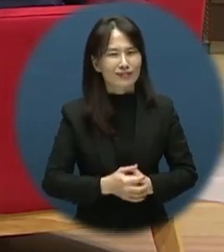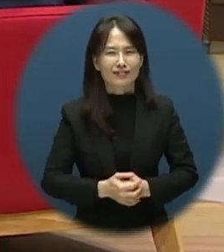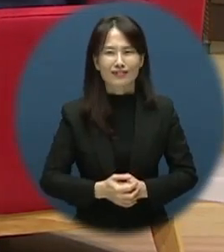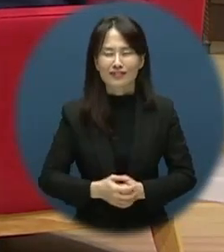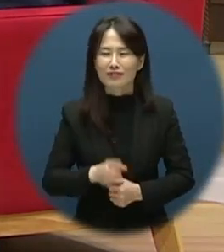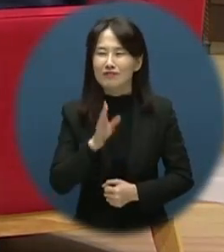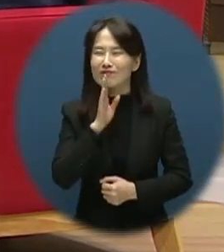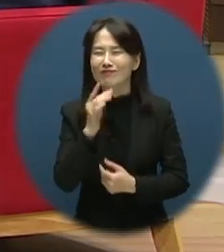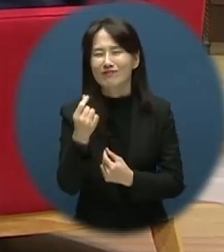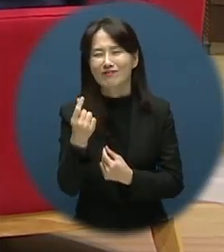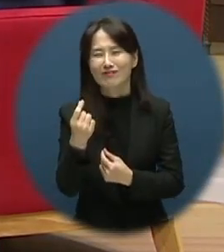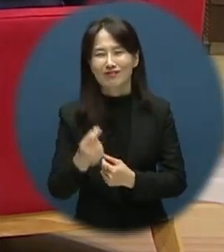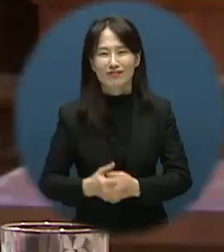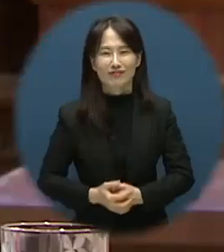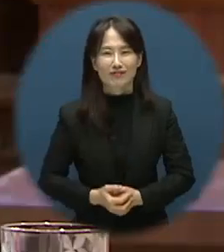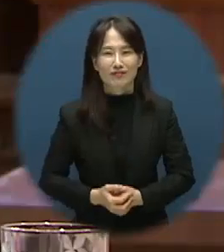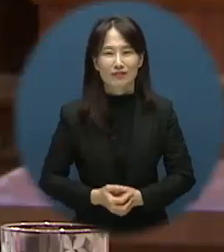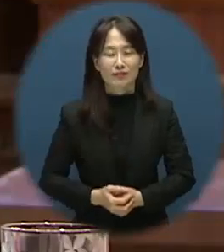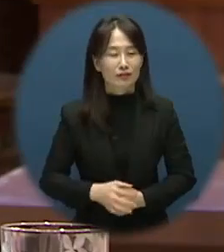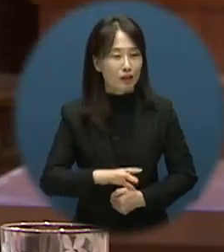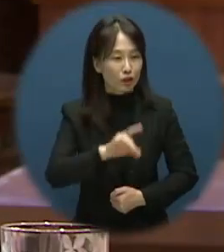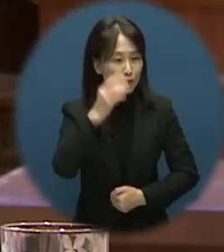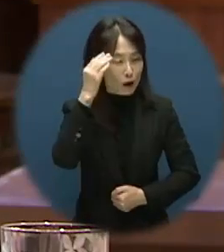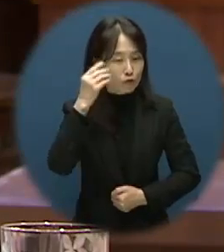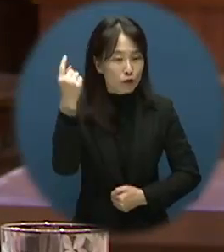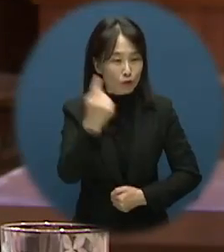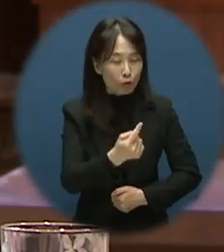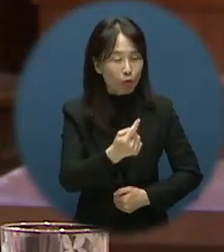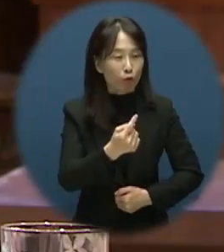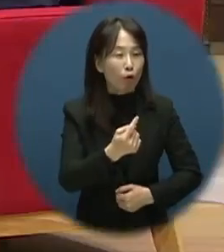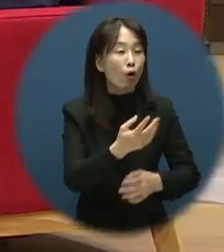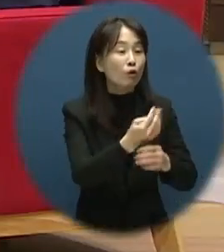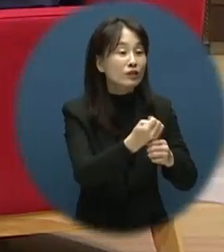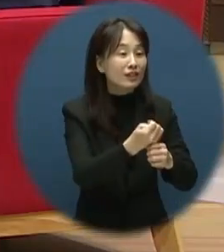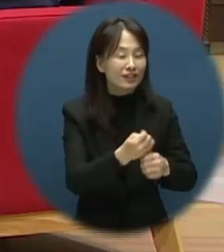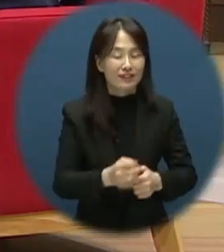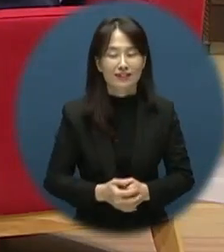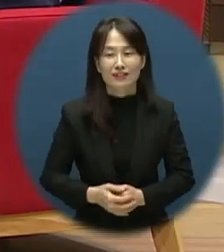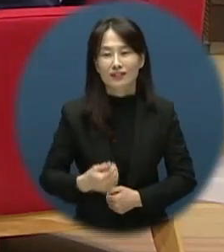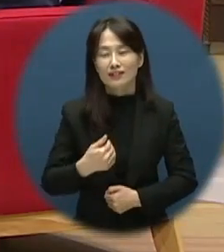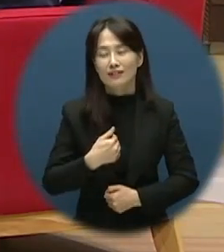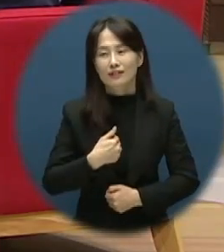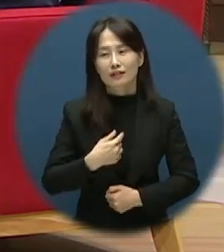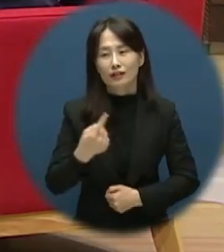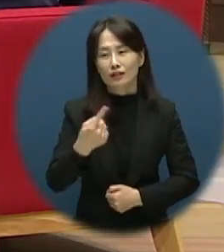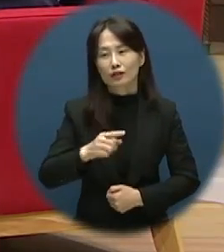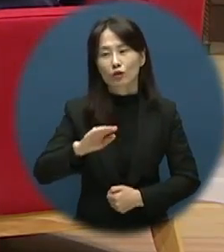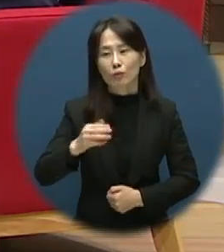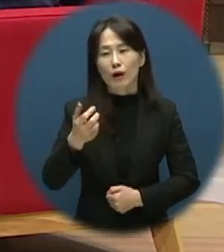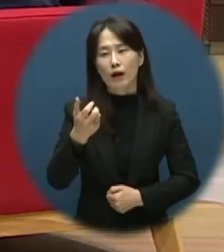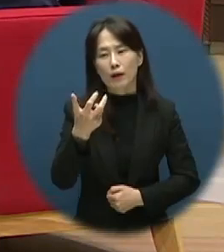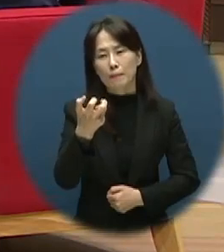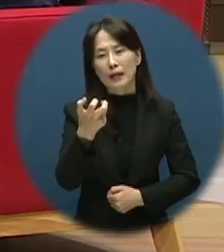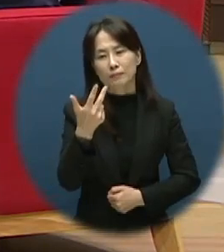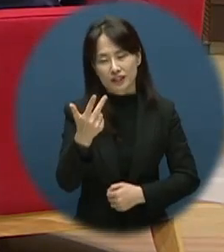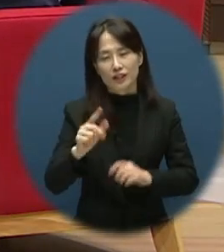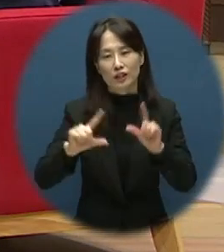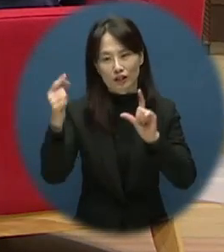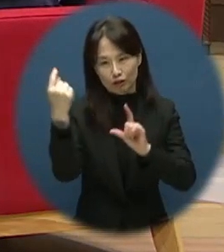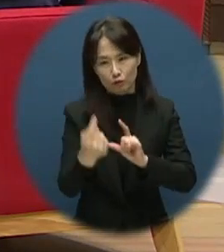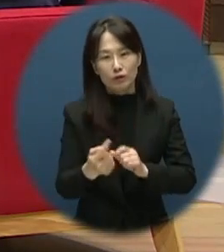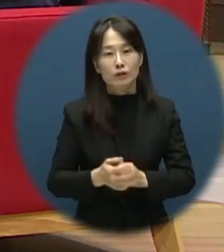이상하죠. 맨 처음에 한국에 언제 오신 거예요? 맨 처음에는 87년 왔었어요.